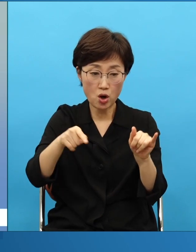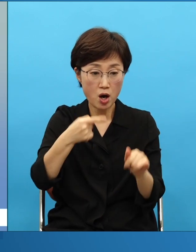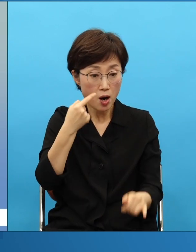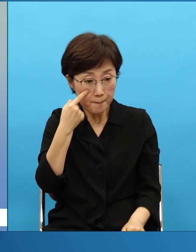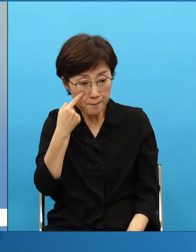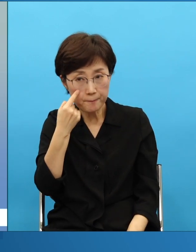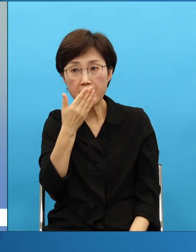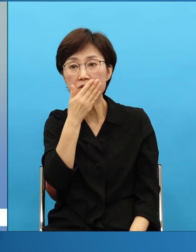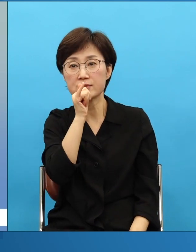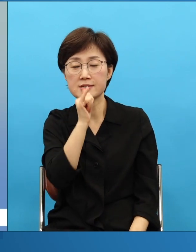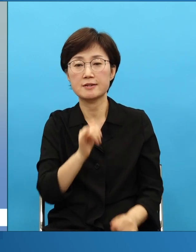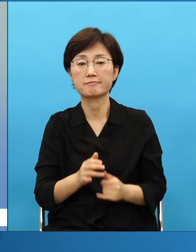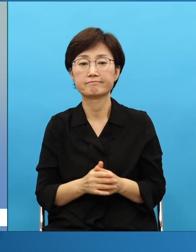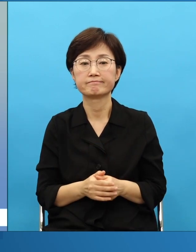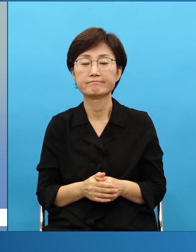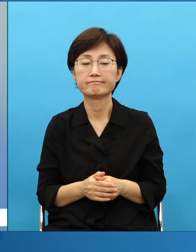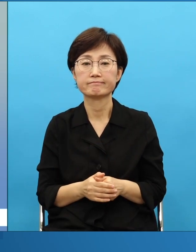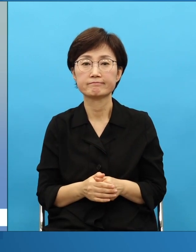수 있습니다.